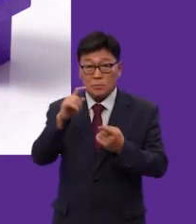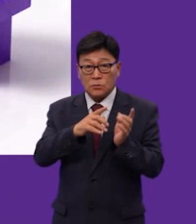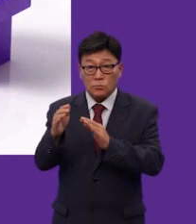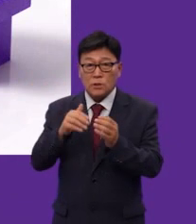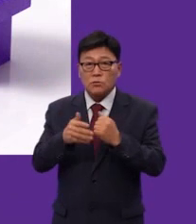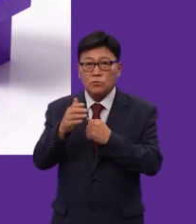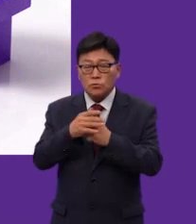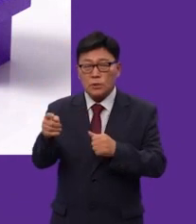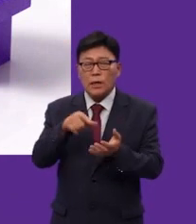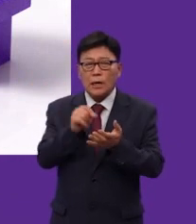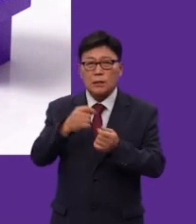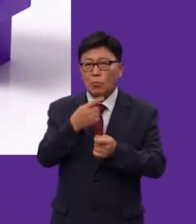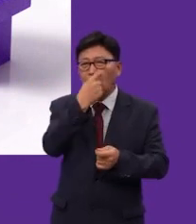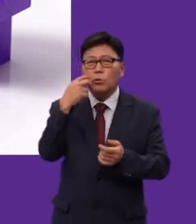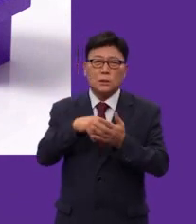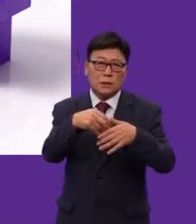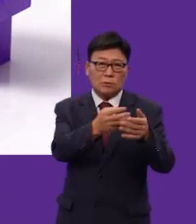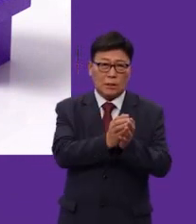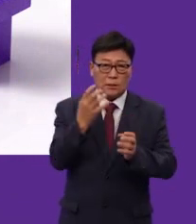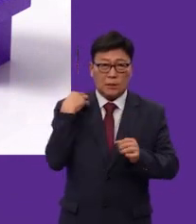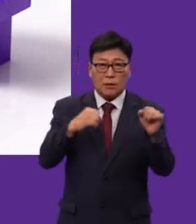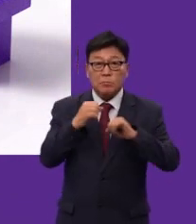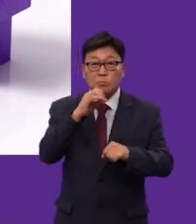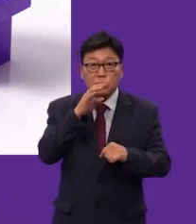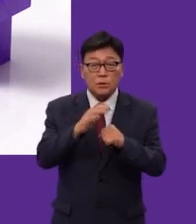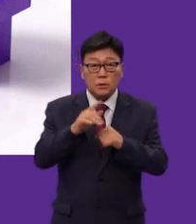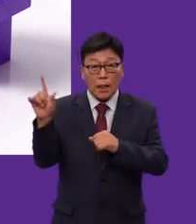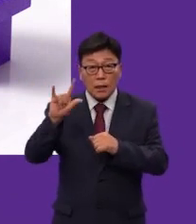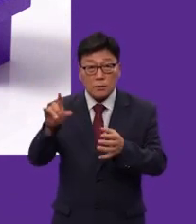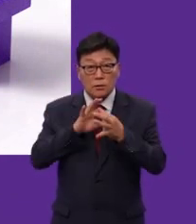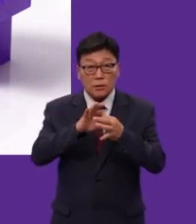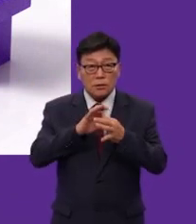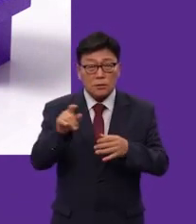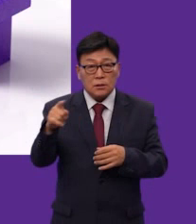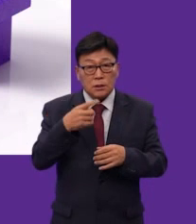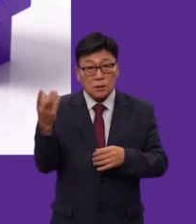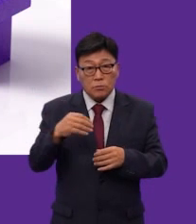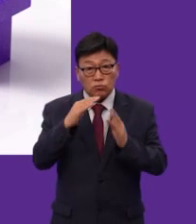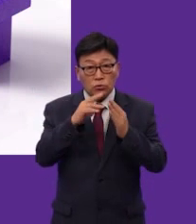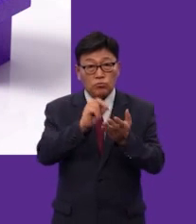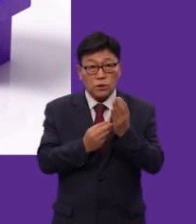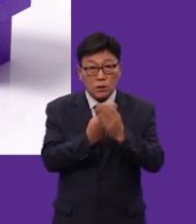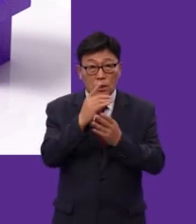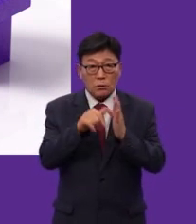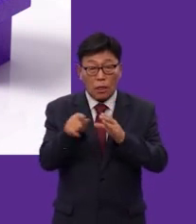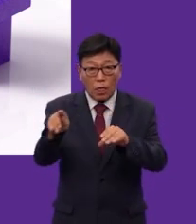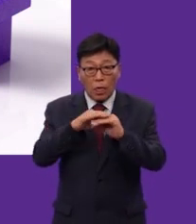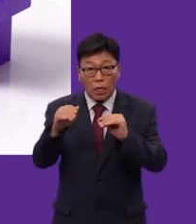단순 보증기관으로 역할을 하고 있습니다. LH를 통해 임대한 주택에 문제가 생겨도 이를